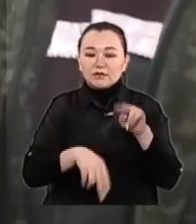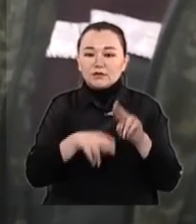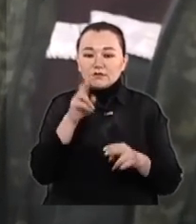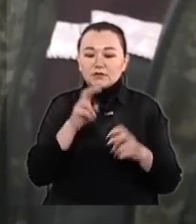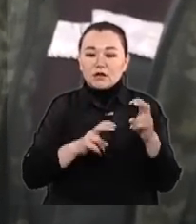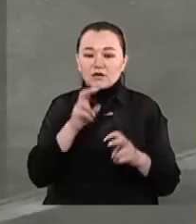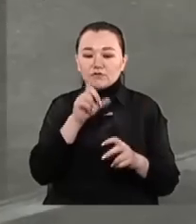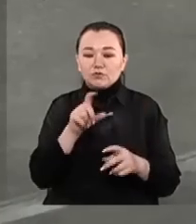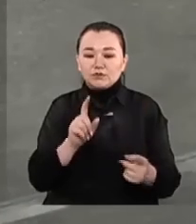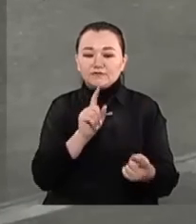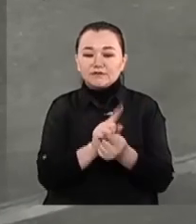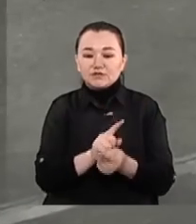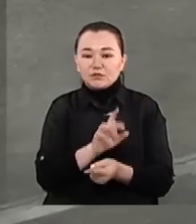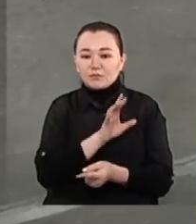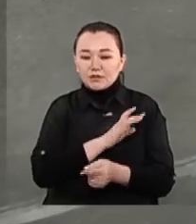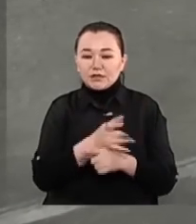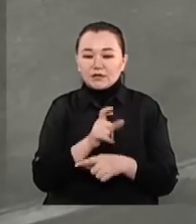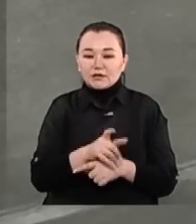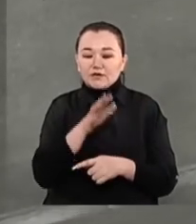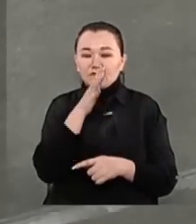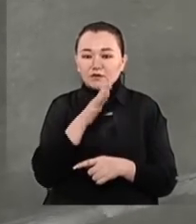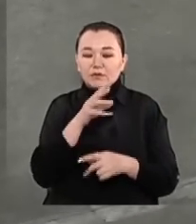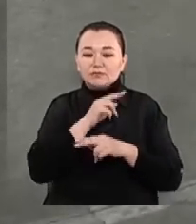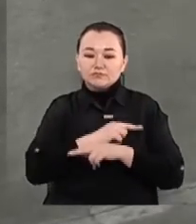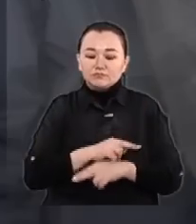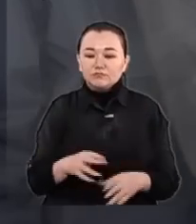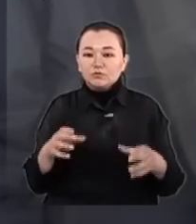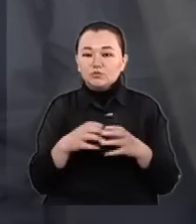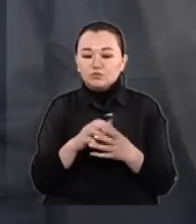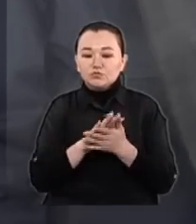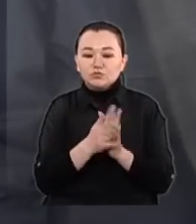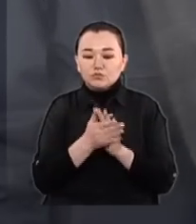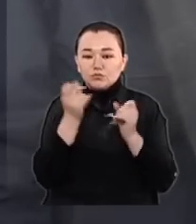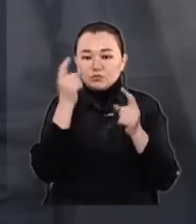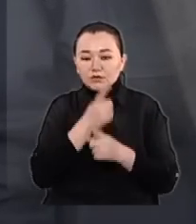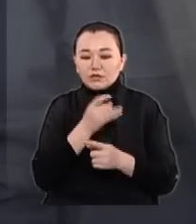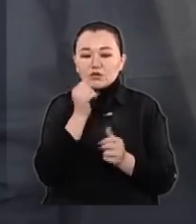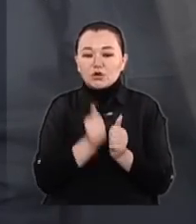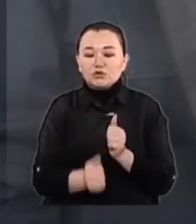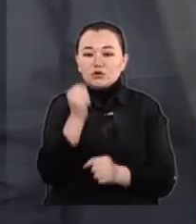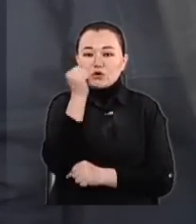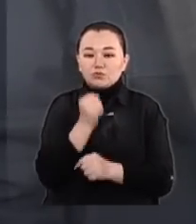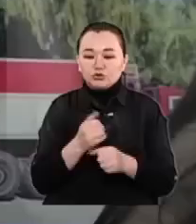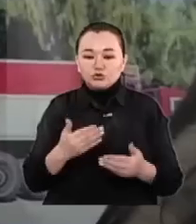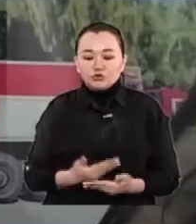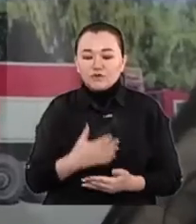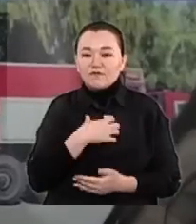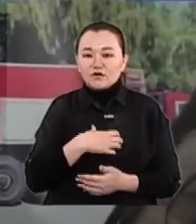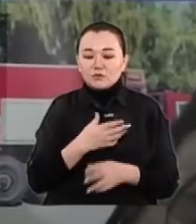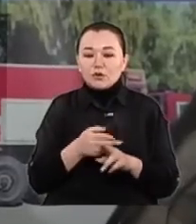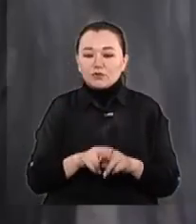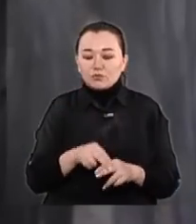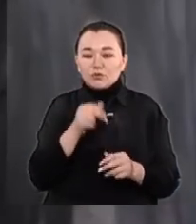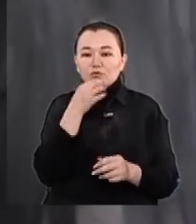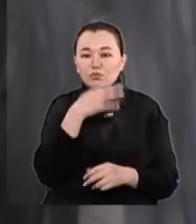зауыт өкілдерімен кездесіп отыр. Ондағысы кәсіпорын мен еңбек ұжымының жағдайын білу. Айтуларынша, әрбір жұмысшының өмірі маңызды, сол үшін кез